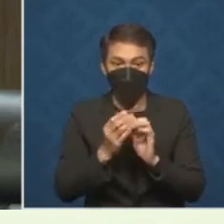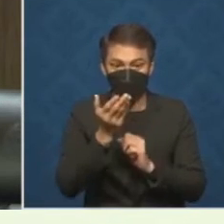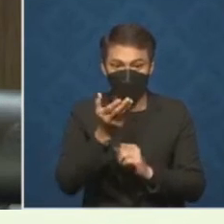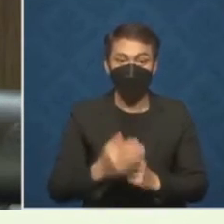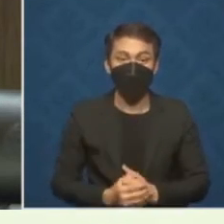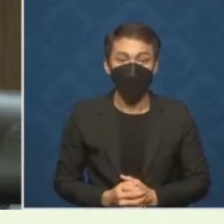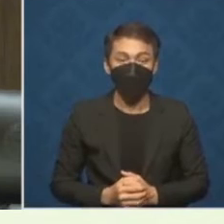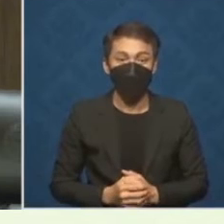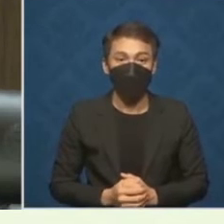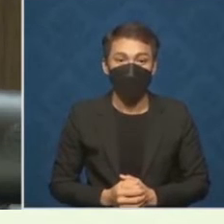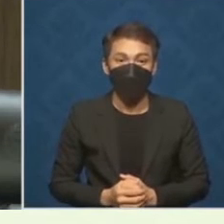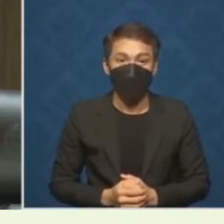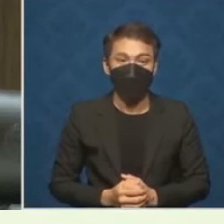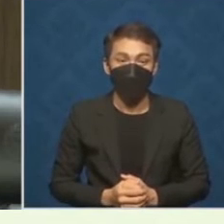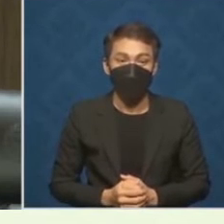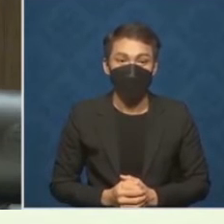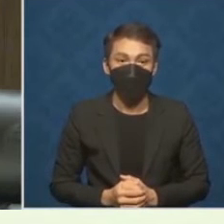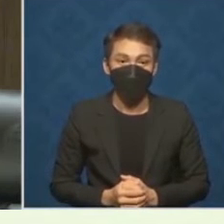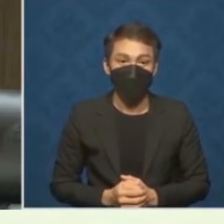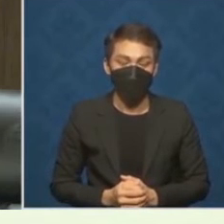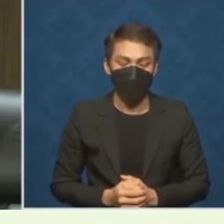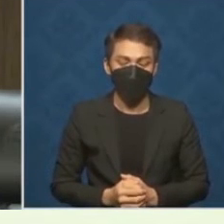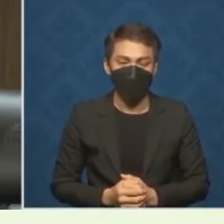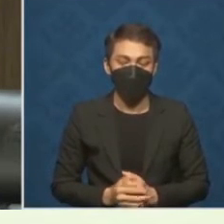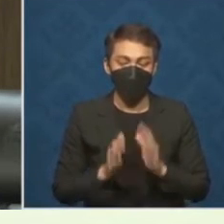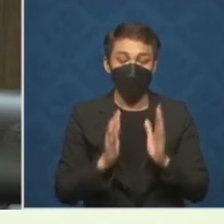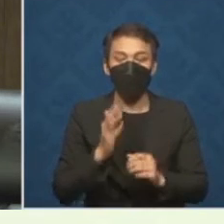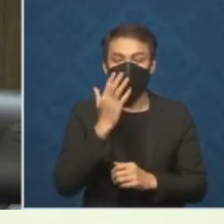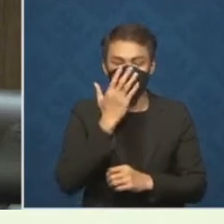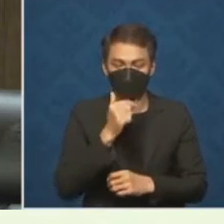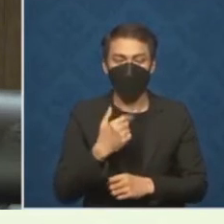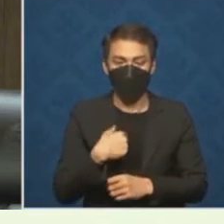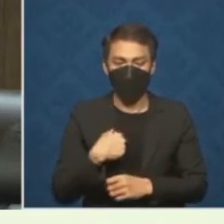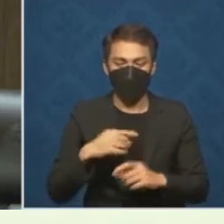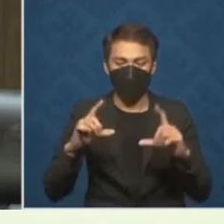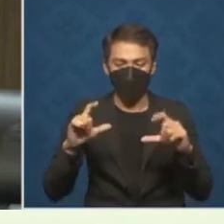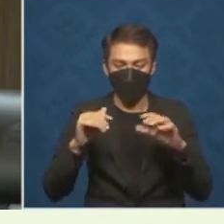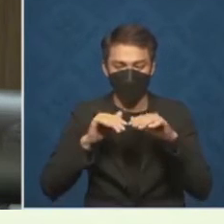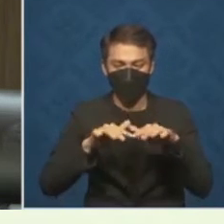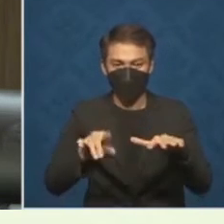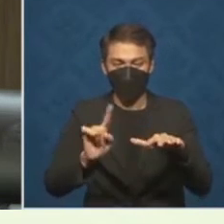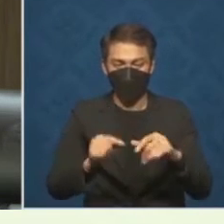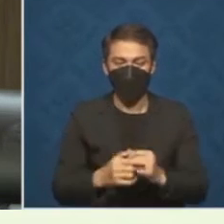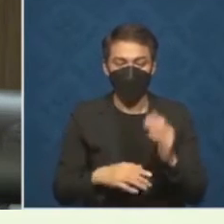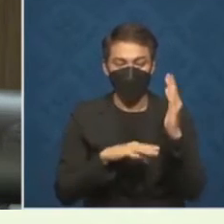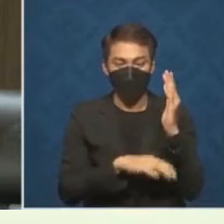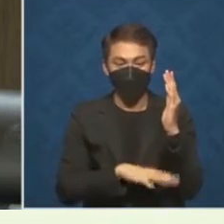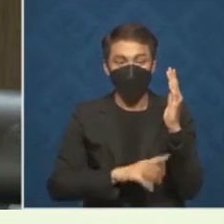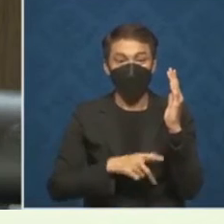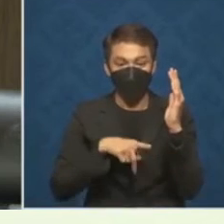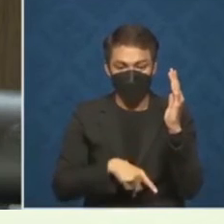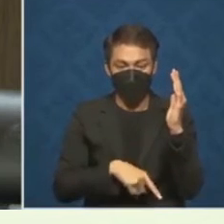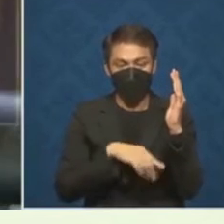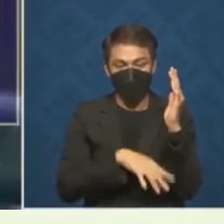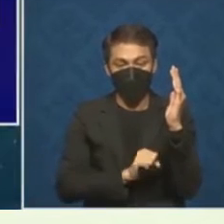คงเป็นตามที่คนสวยของผมนะโพสต์ข้อความในการเลือกตั้งที่ชุมพรสงขลาประชาธิปัตย์ช